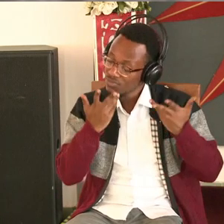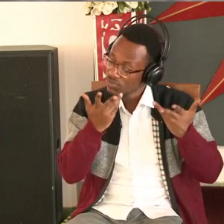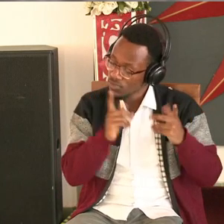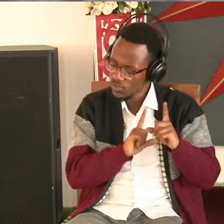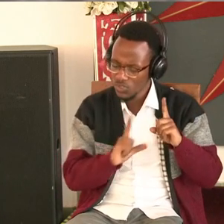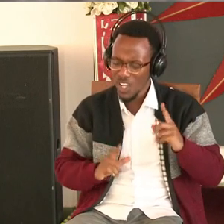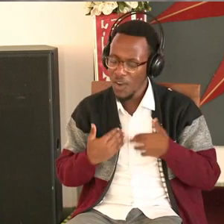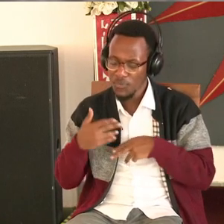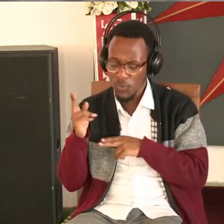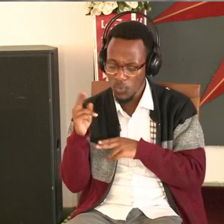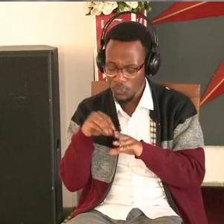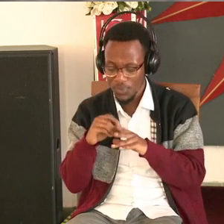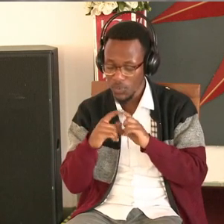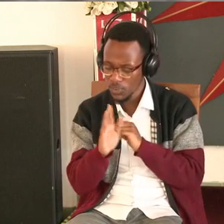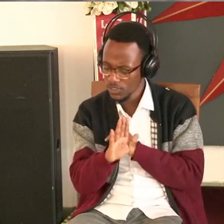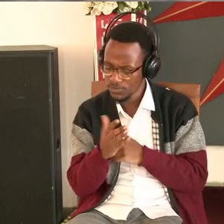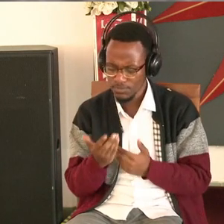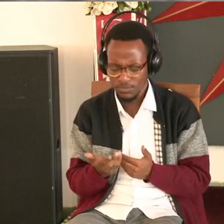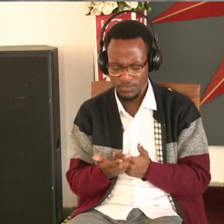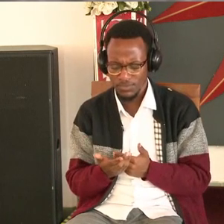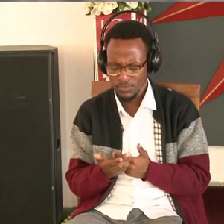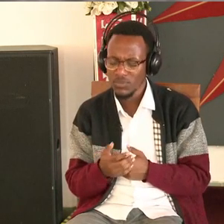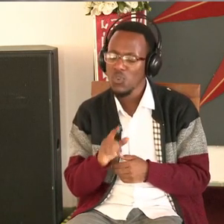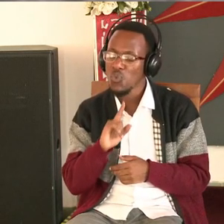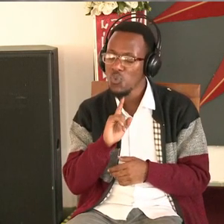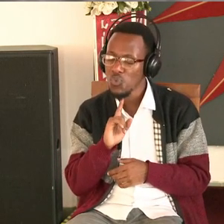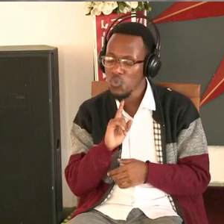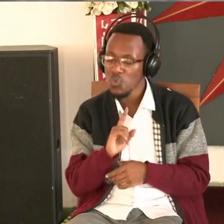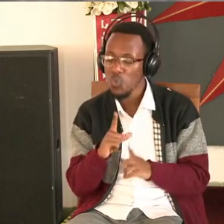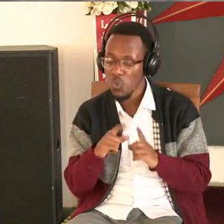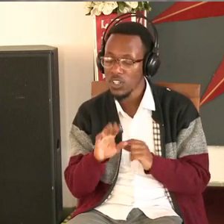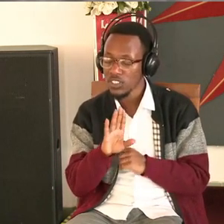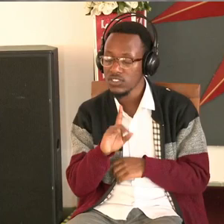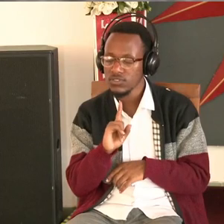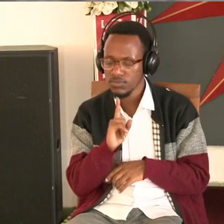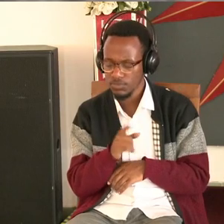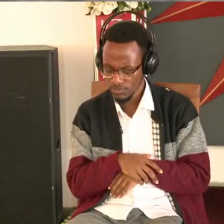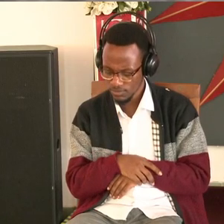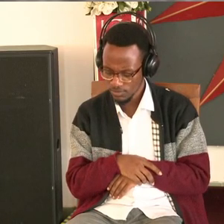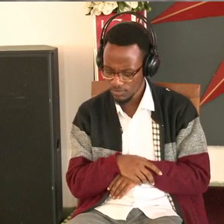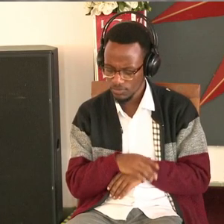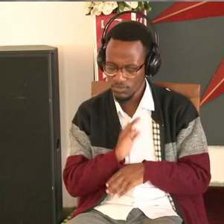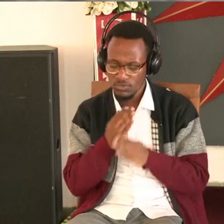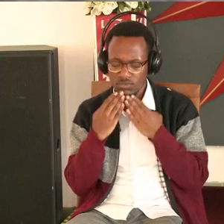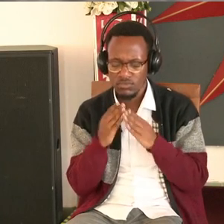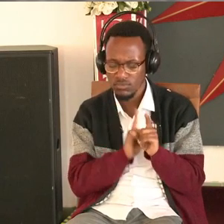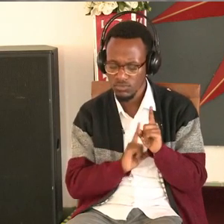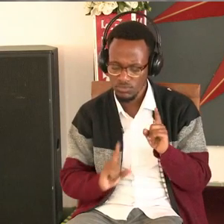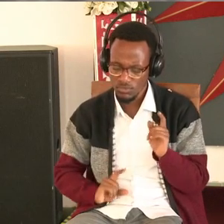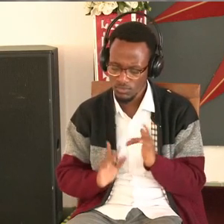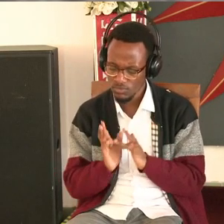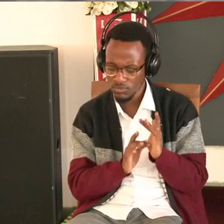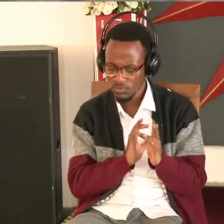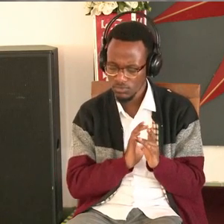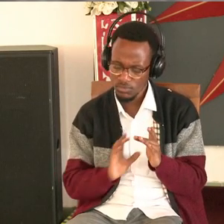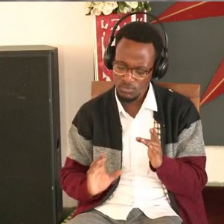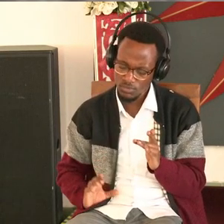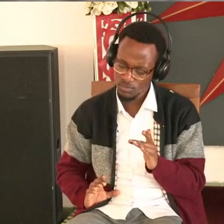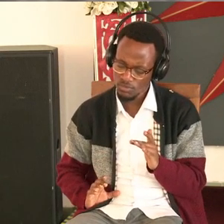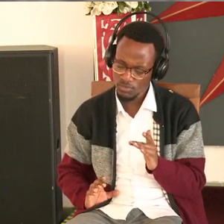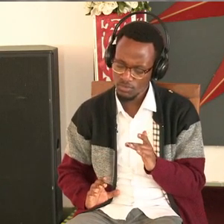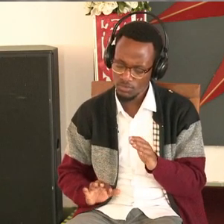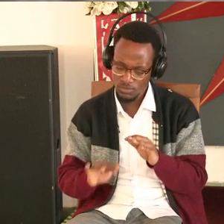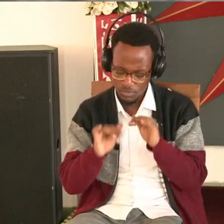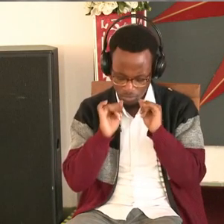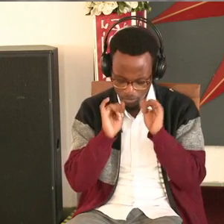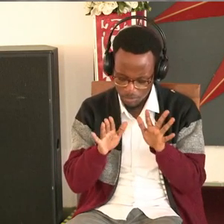car ta parole est la vérité. Nous te remercions, Seigneur Jésus, de bénir